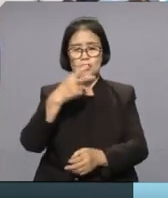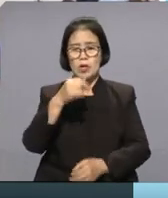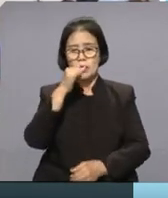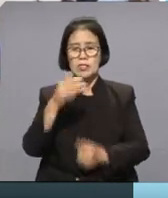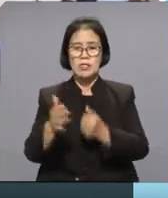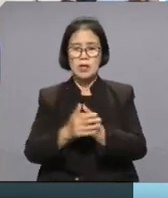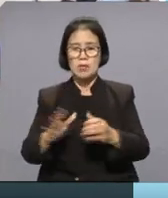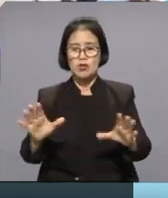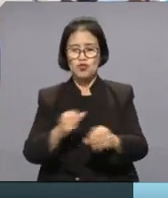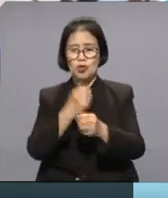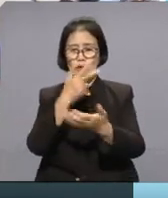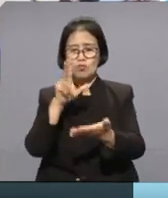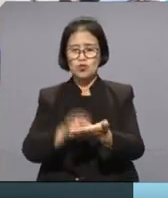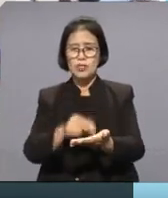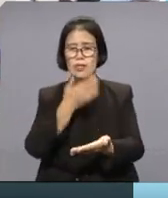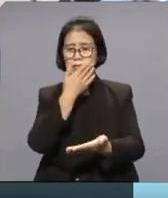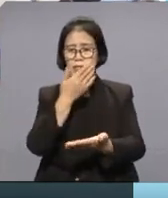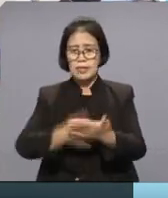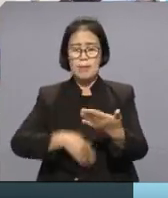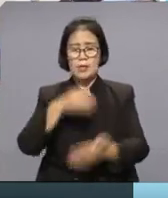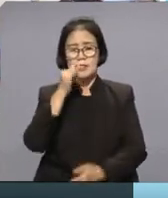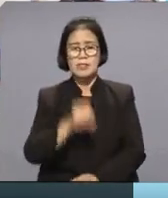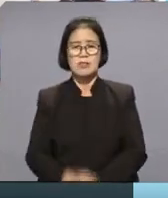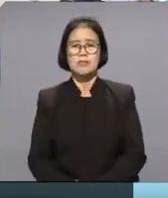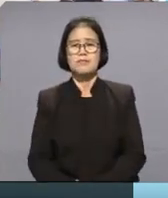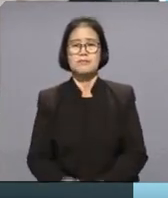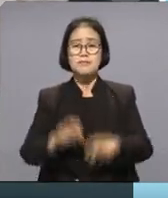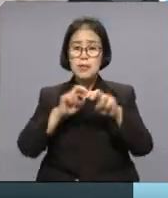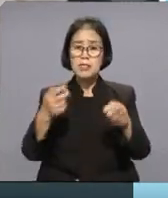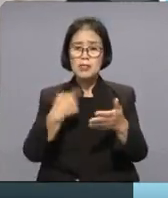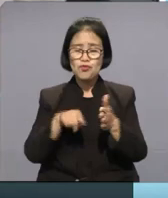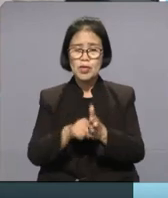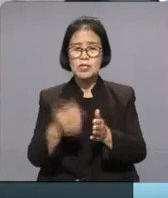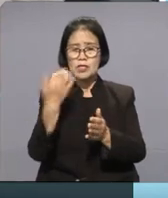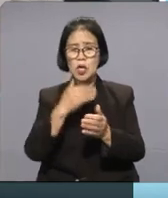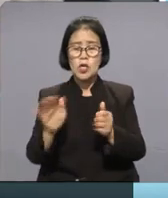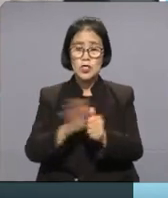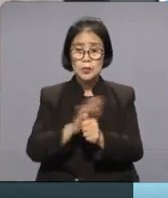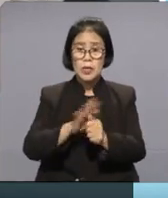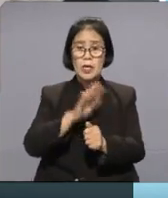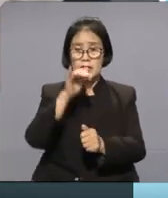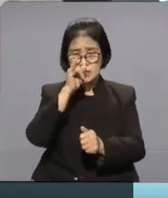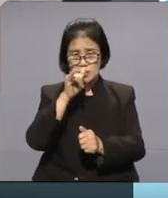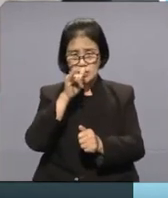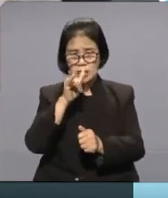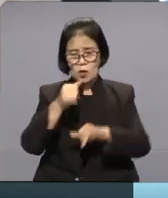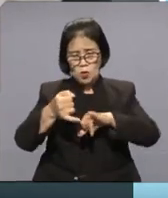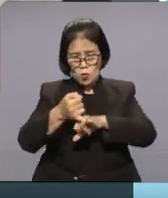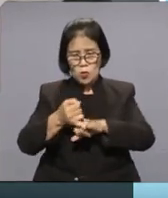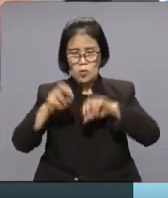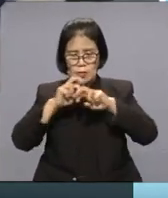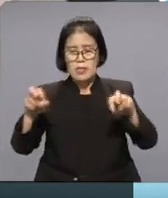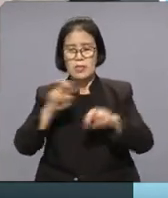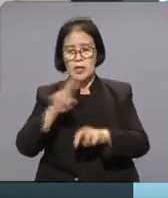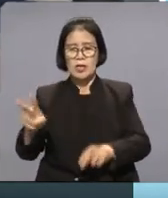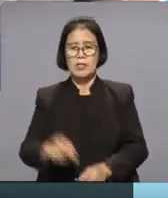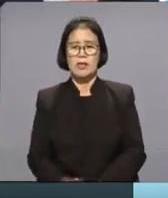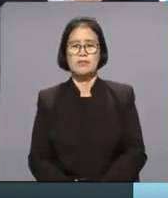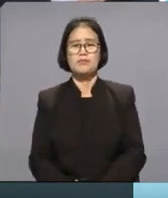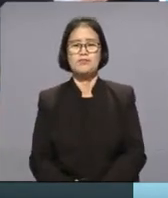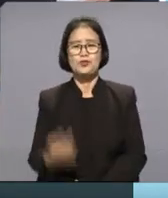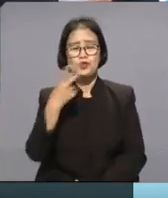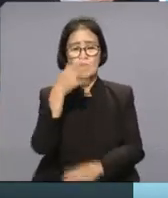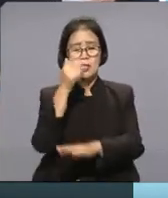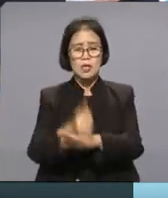핵심은 남아있는 거예요. 왜냐하면은 예. 이거를 밝히기 위해서는 성접대가 있었느냐를 밝힐 수밖에 없거든요. 그래서 수사